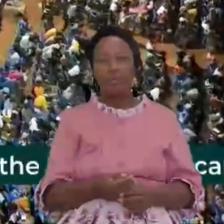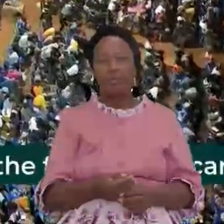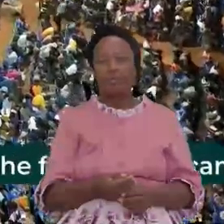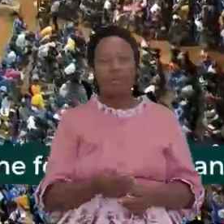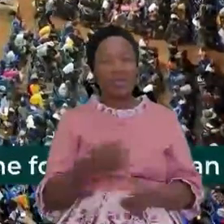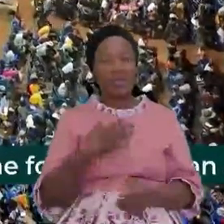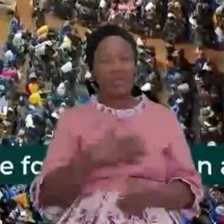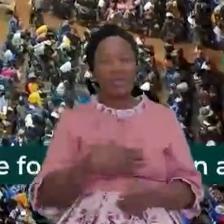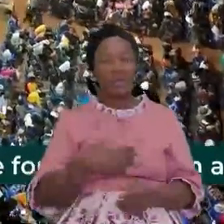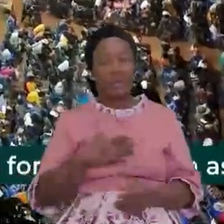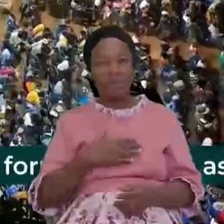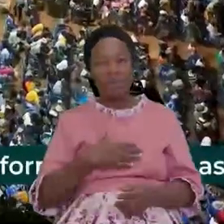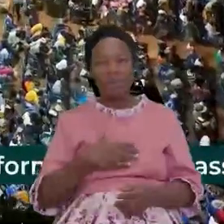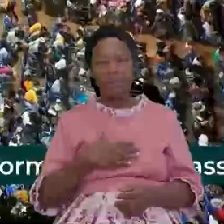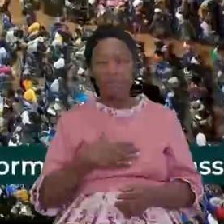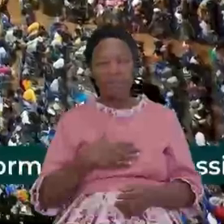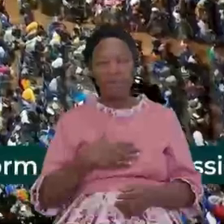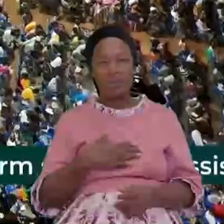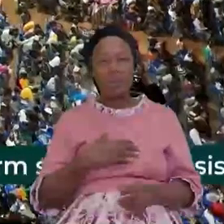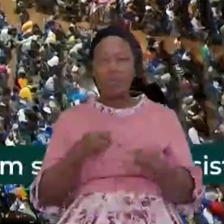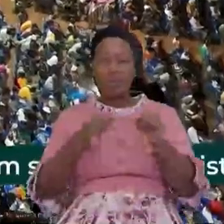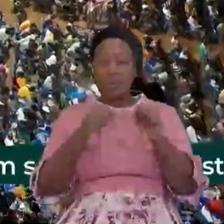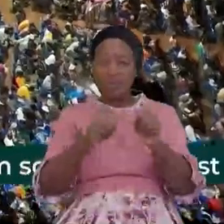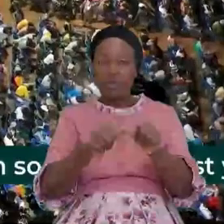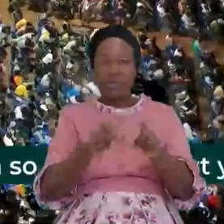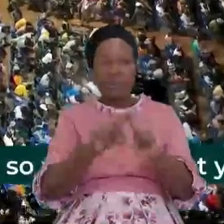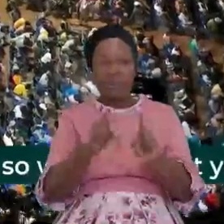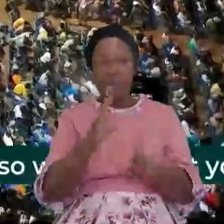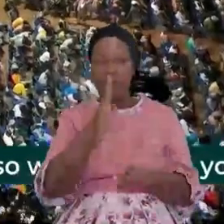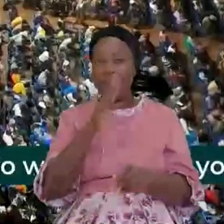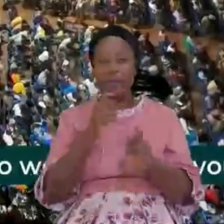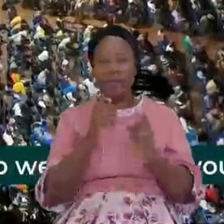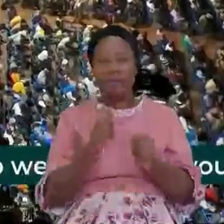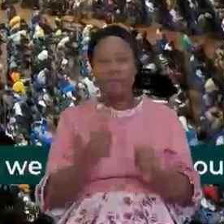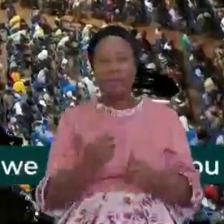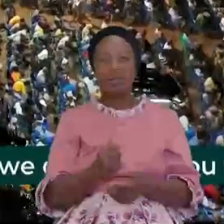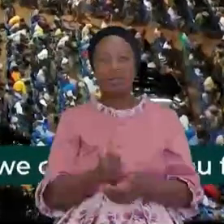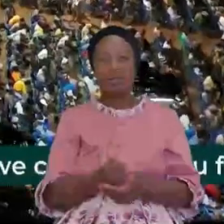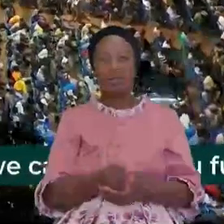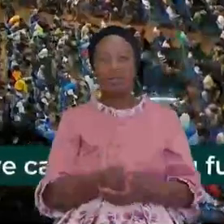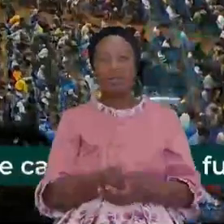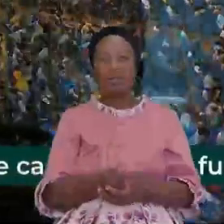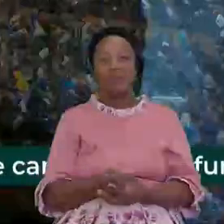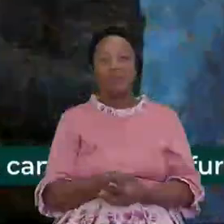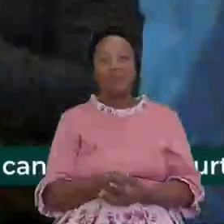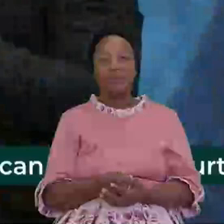Alors, allez-y, faites vite. Please continue, but be fast.